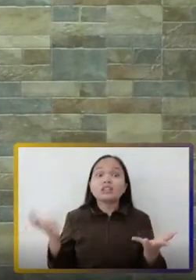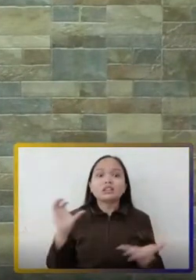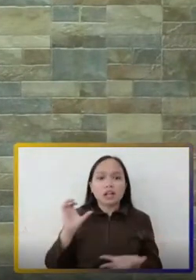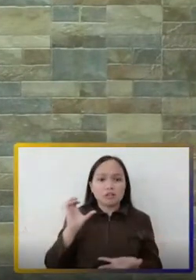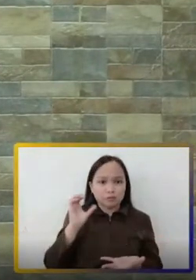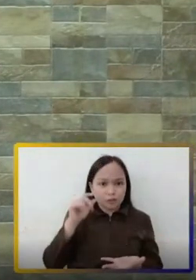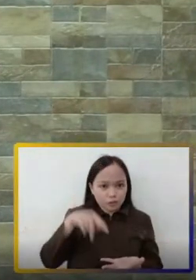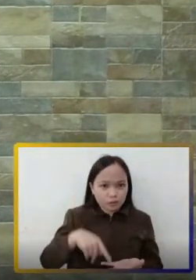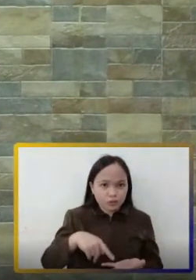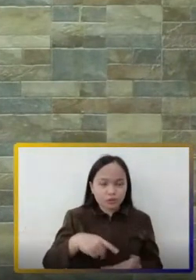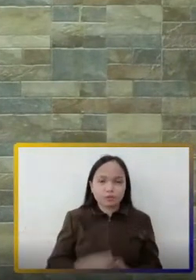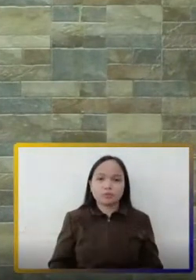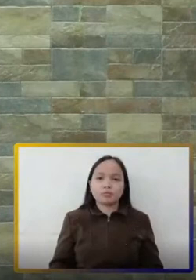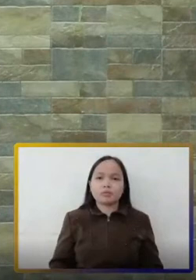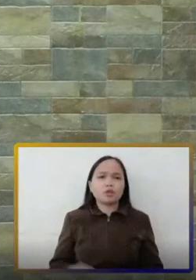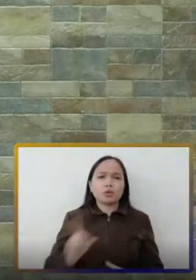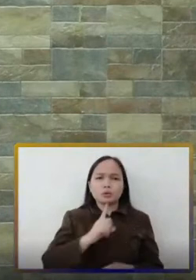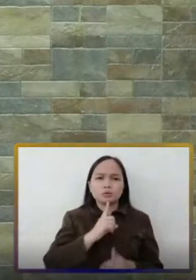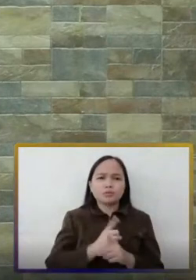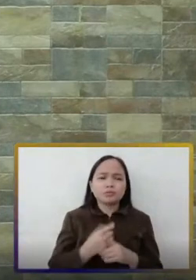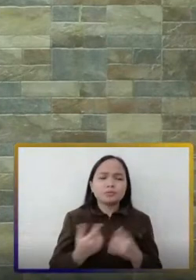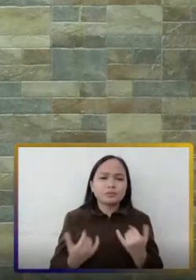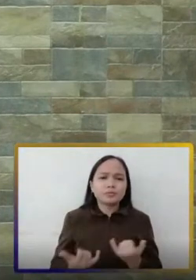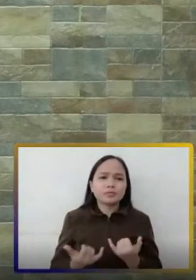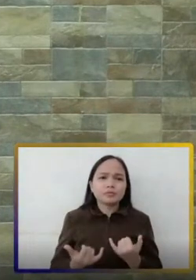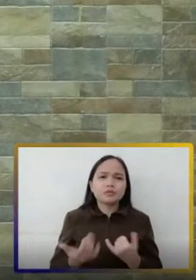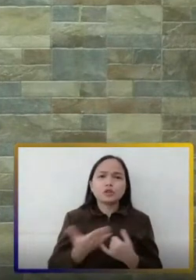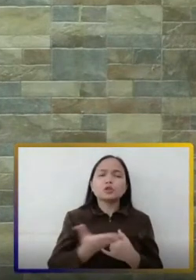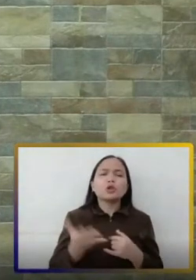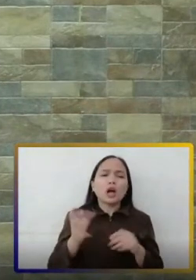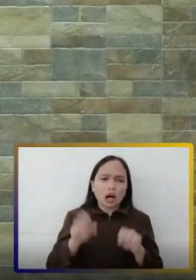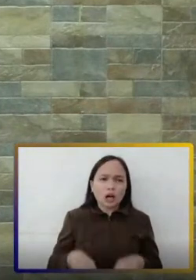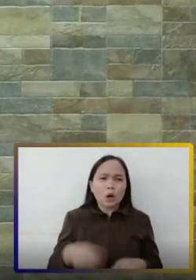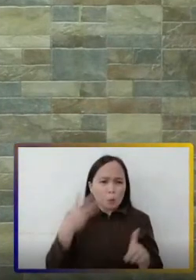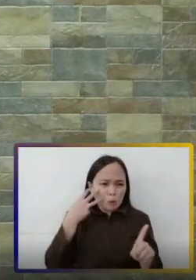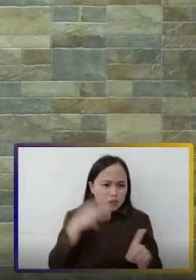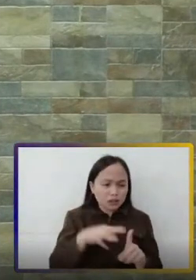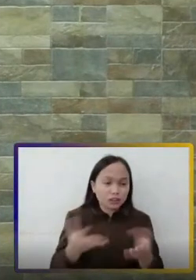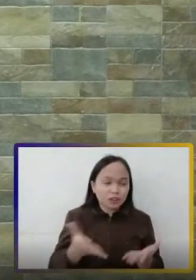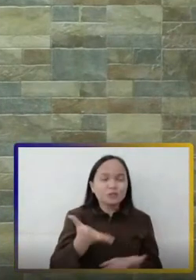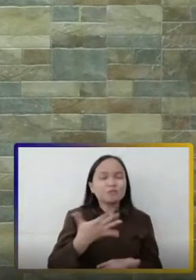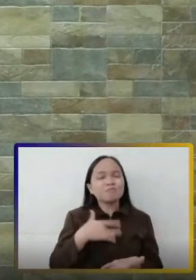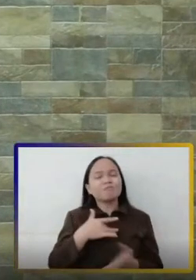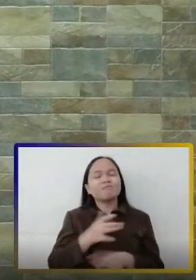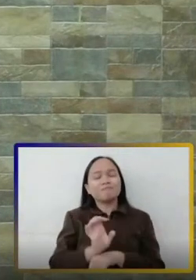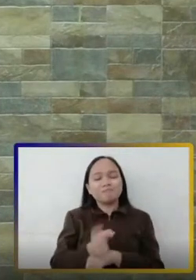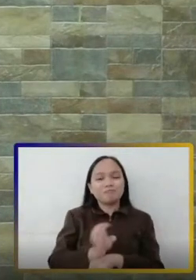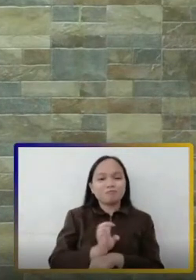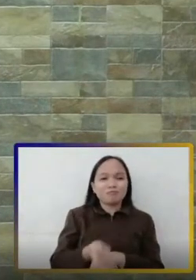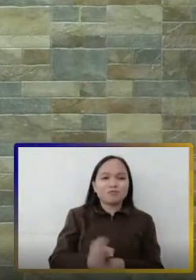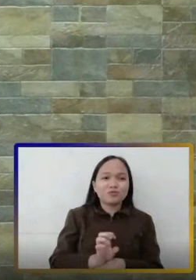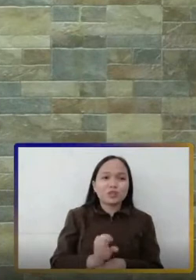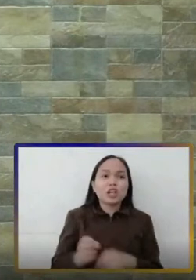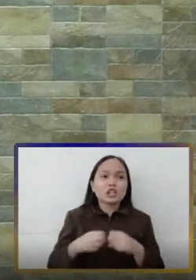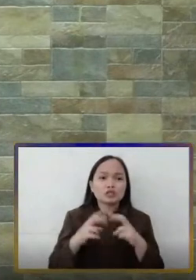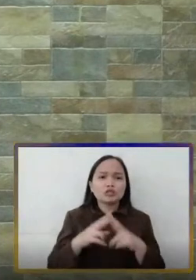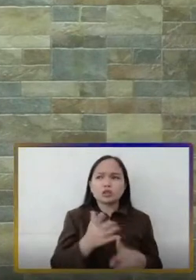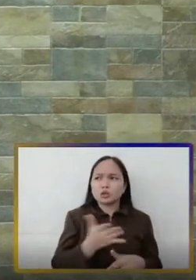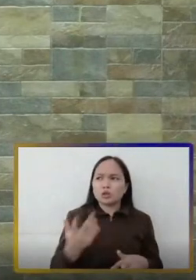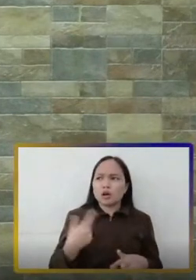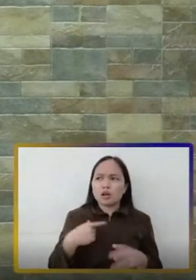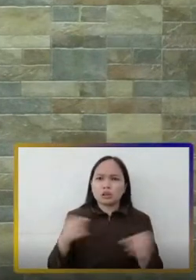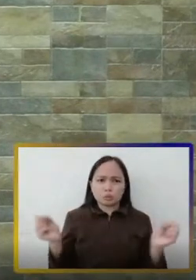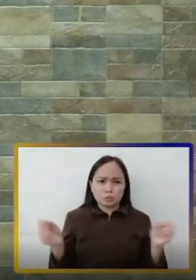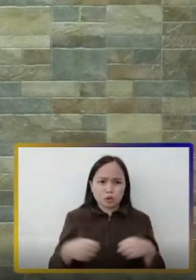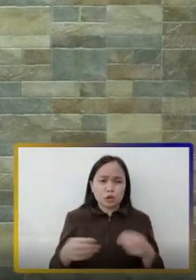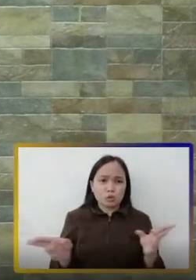You see? And the truth of the matter is, mapapanood mo pa siya rito, malilibang ka pa niya, i-entertain ka pa niya, kahit nasa maliit na kwarto